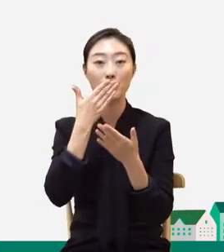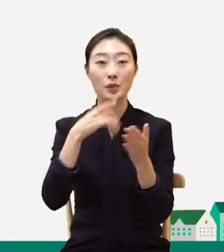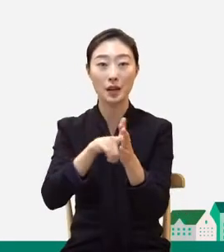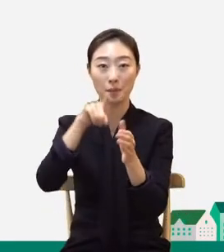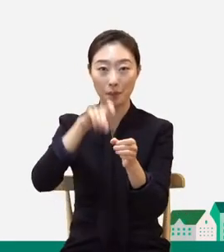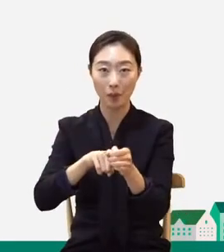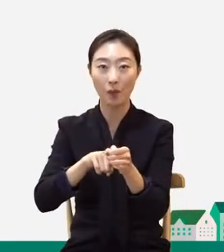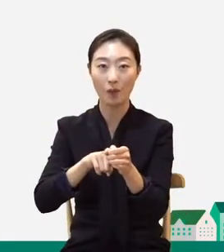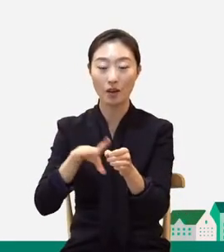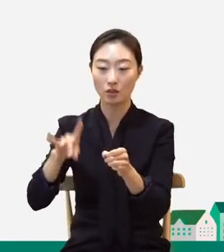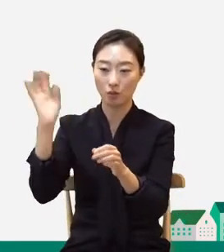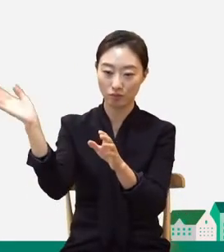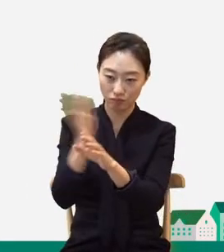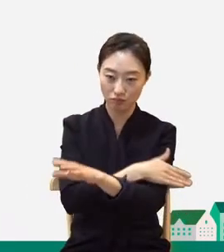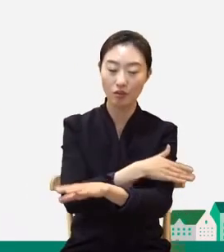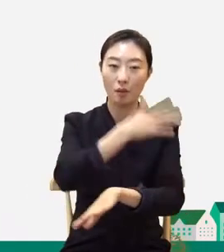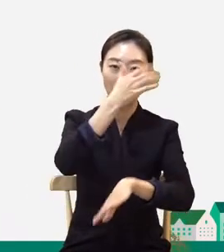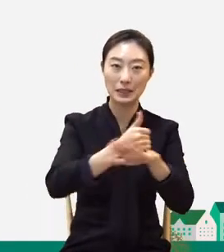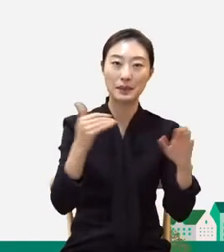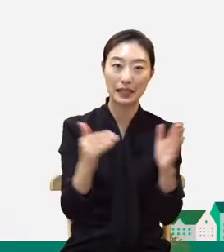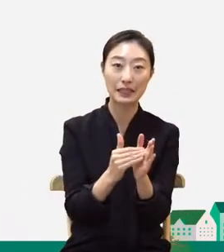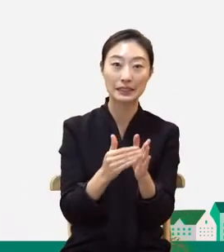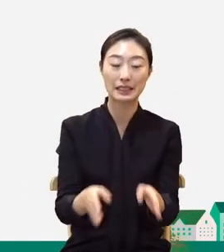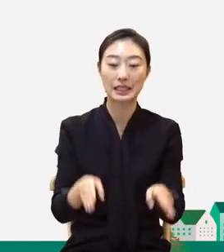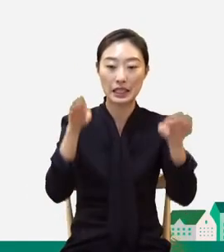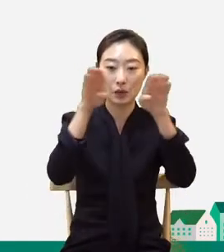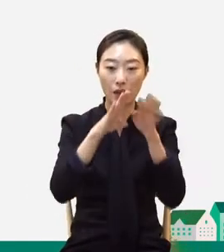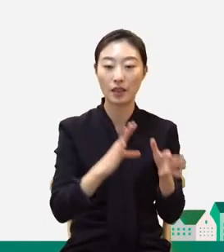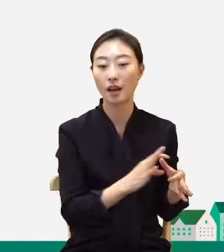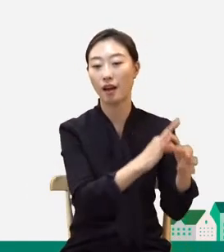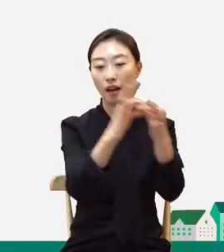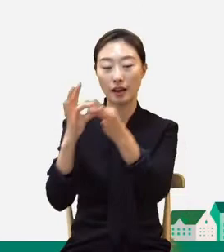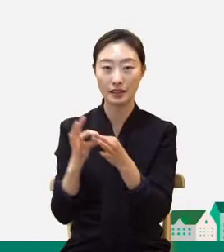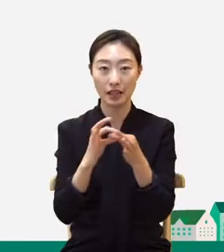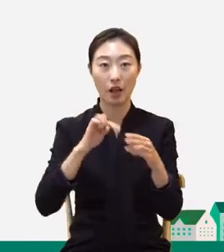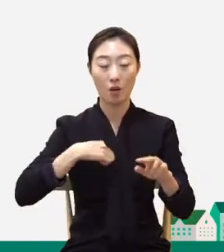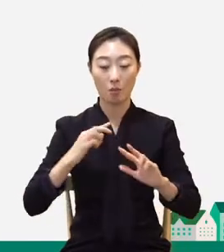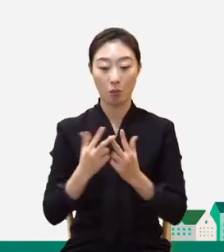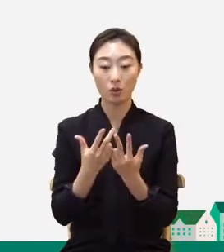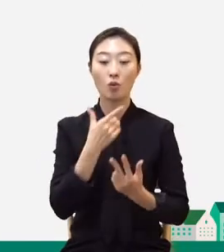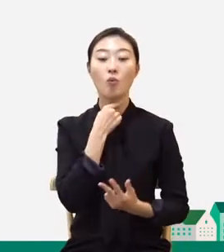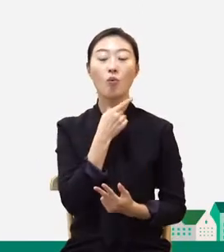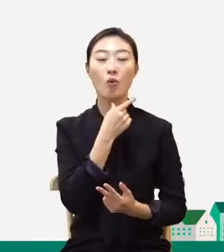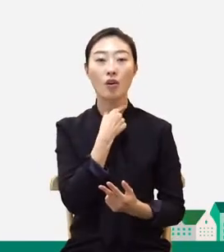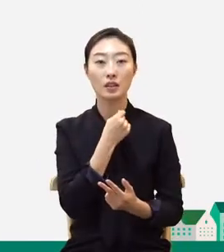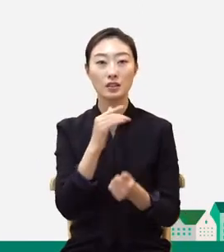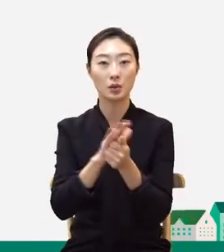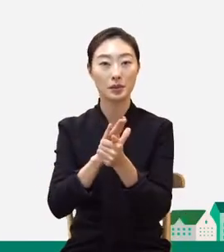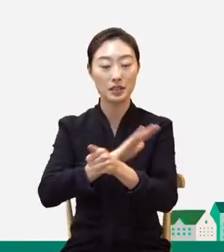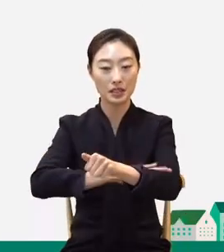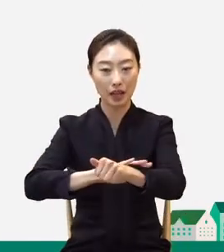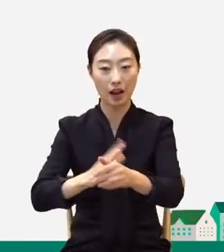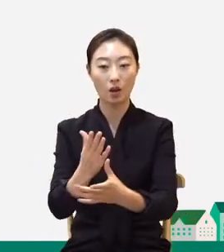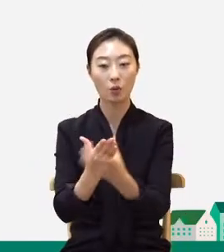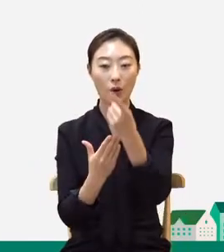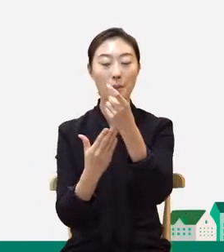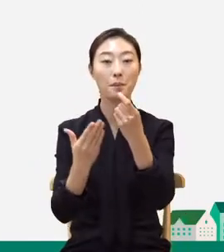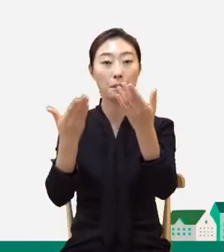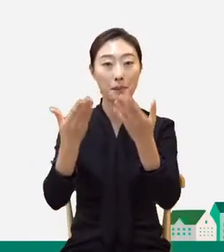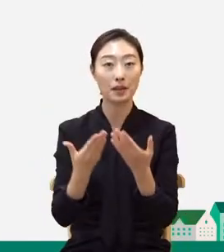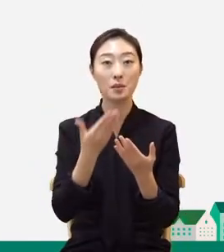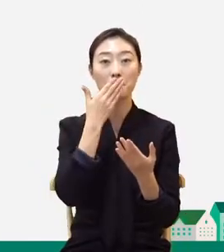있도록 시설부터 지원주택까지 이런 기관들을 총망라해서 당사자분들의 욕구에 맞는 주거 서비스를 통합적으로